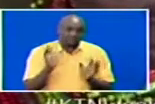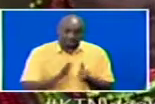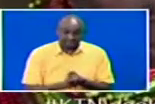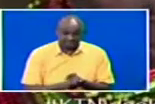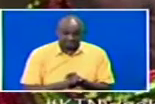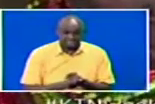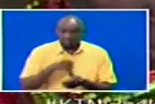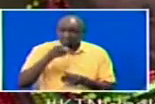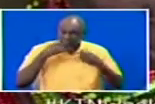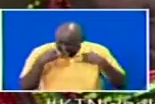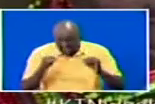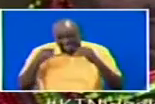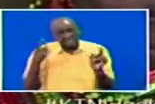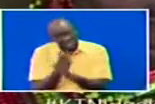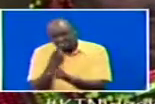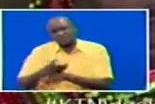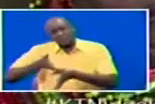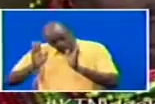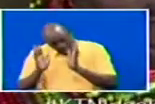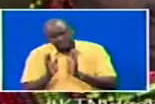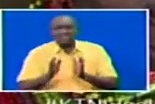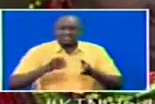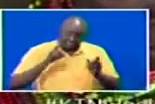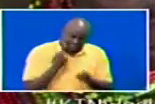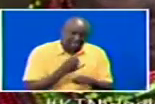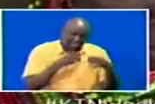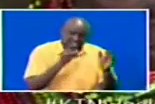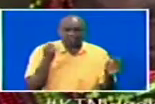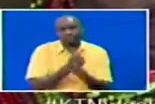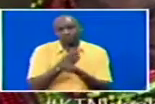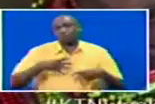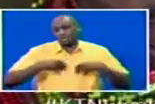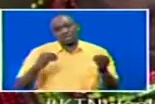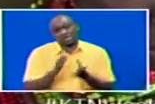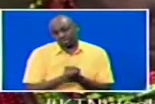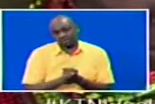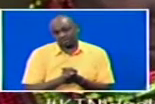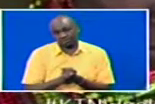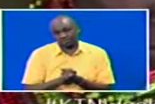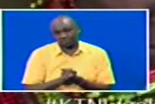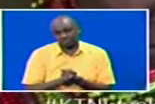Asa amejaribu njia yote akaona atapona.